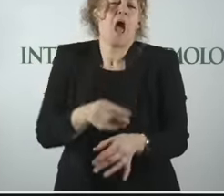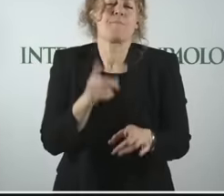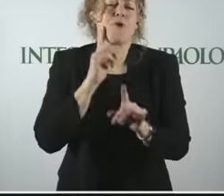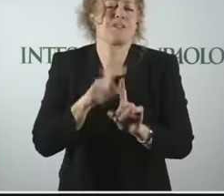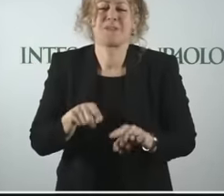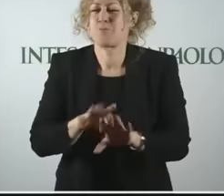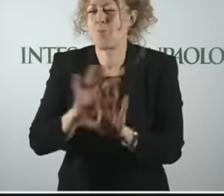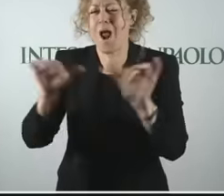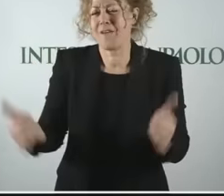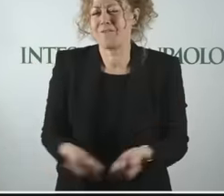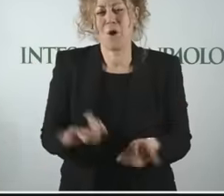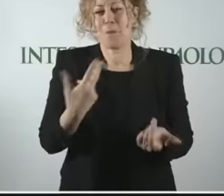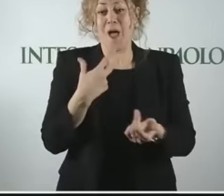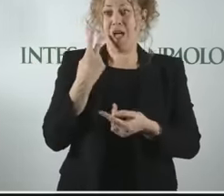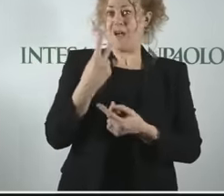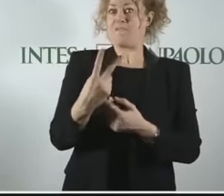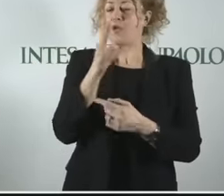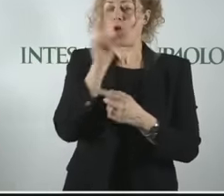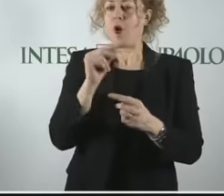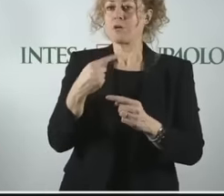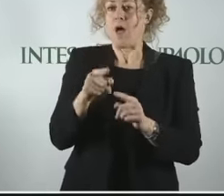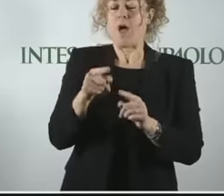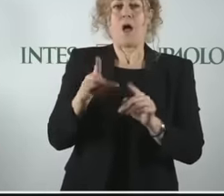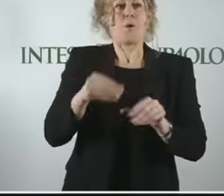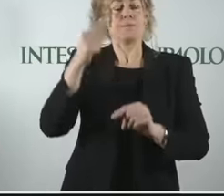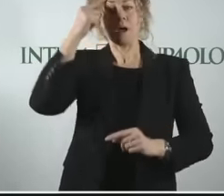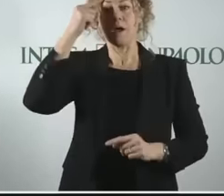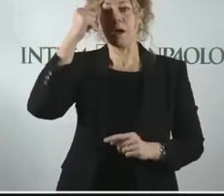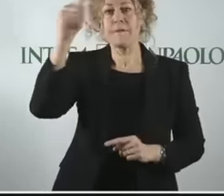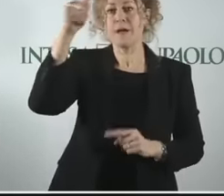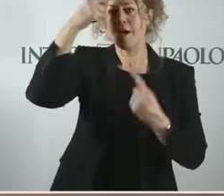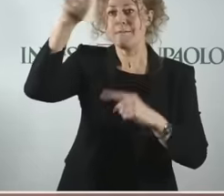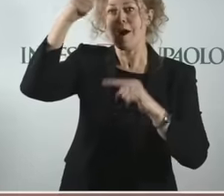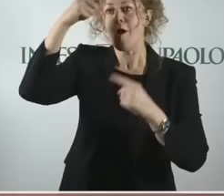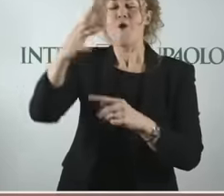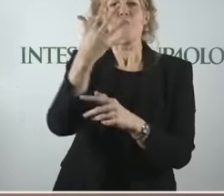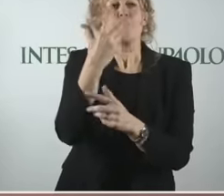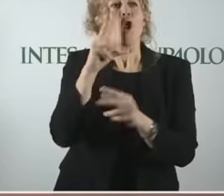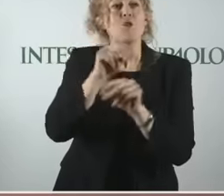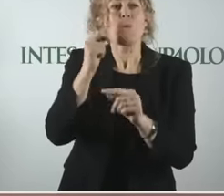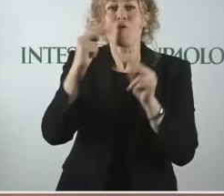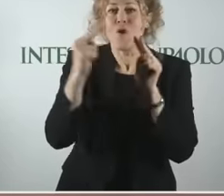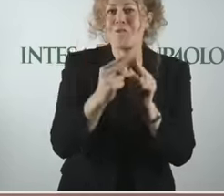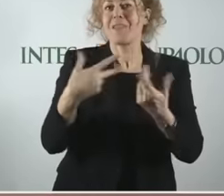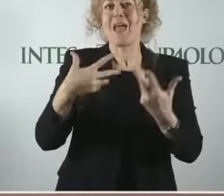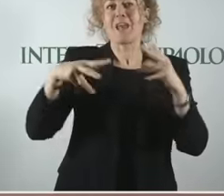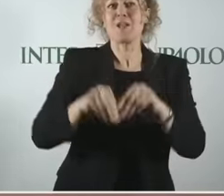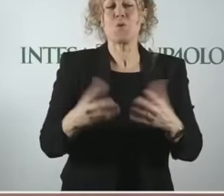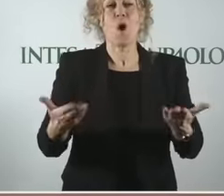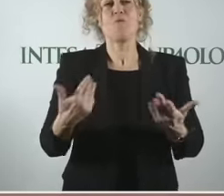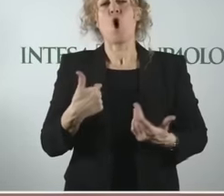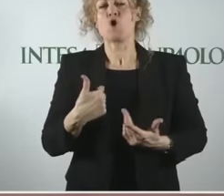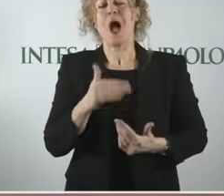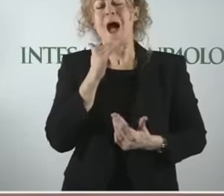e chissà perché comincia a pensare a quella persona e avere voglia di rivederla Io sono